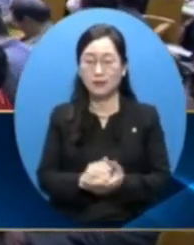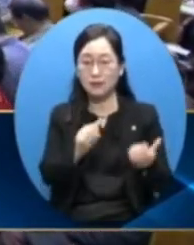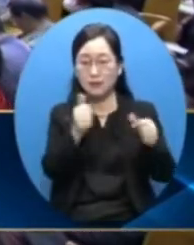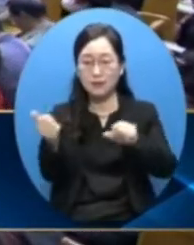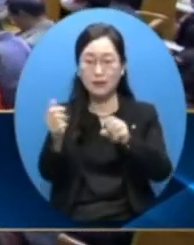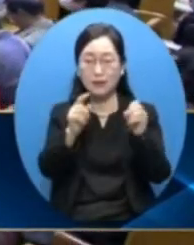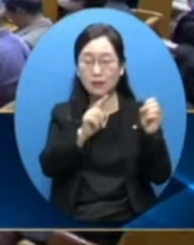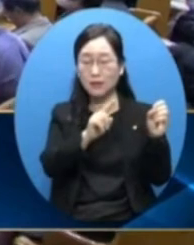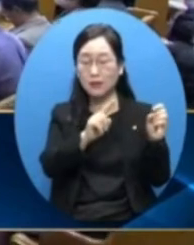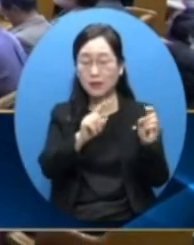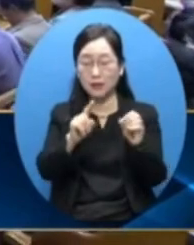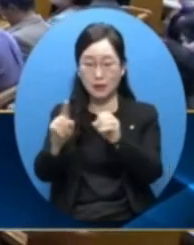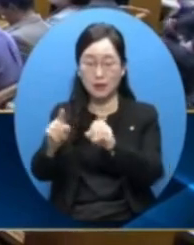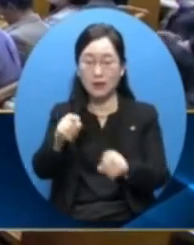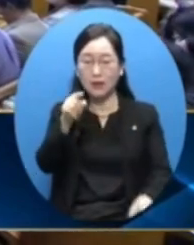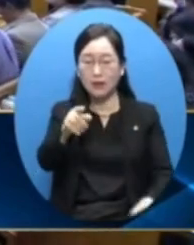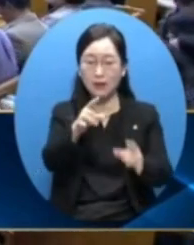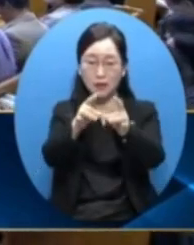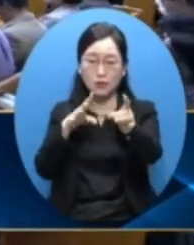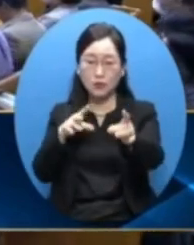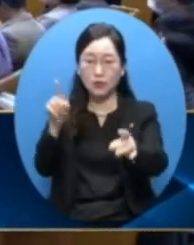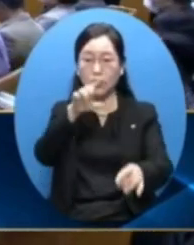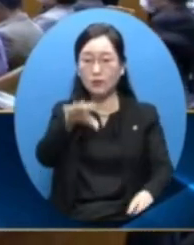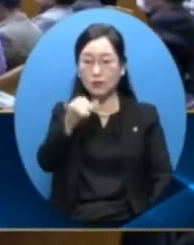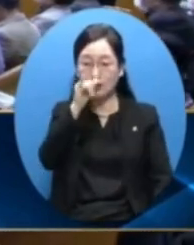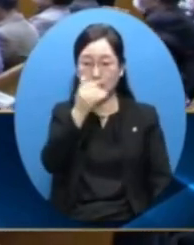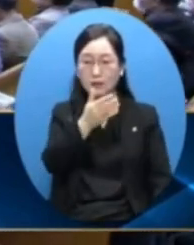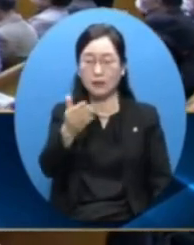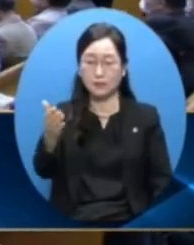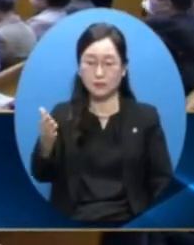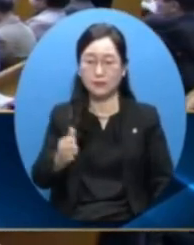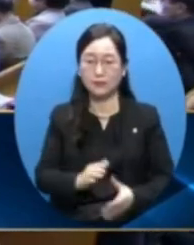사망아 내가 쏘는 것이 어디 있느냐.